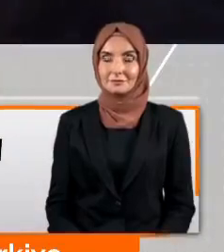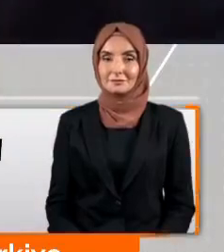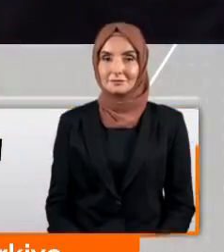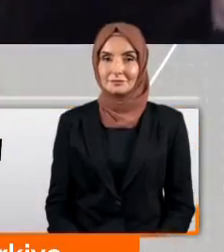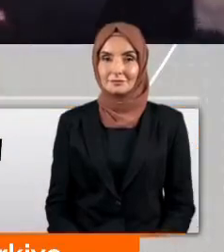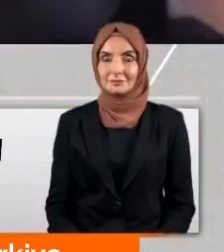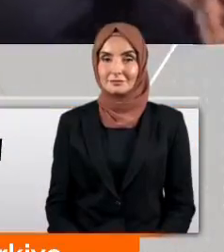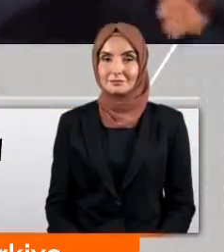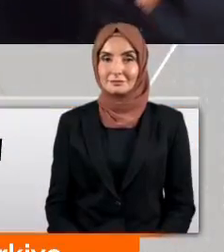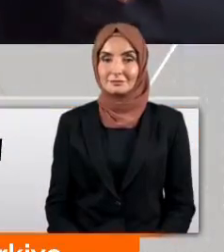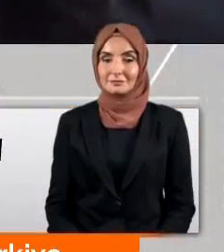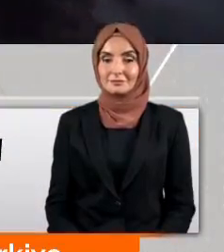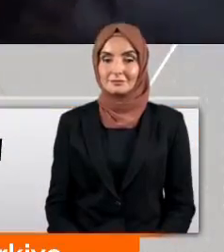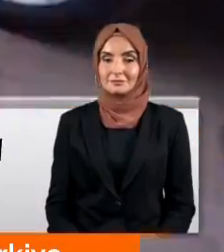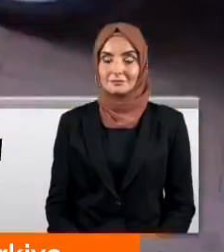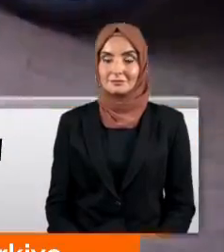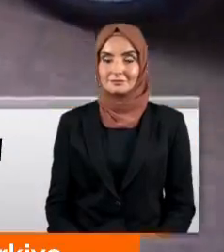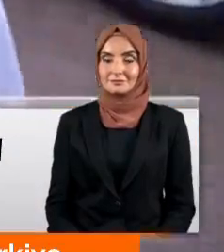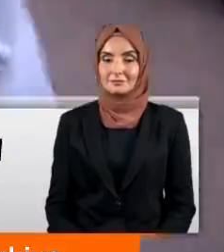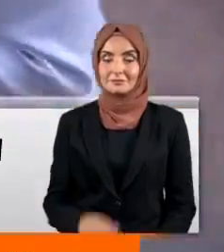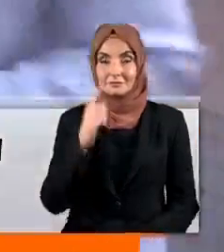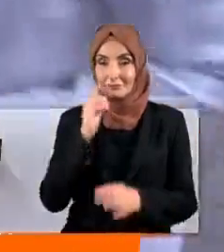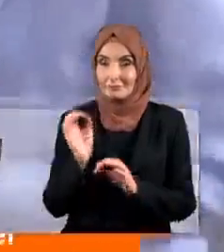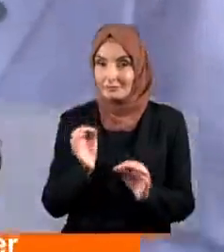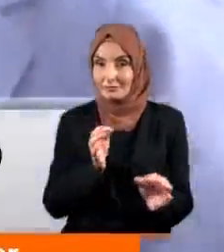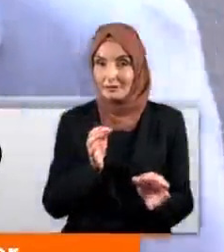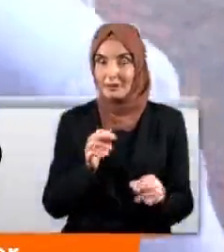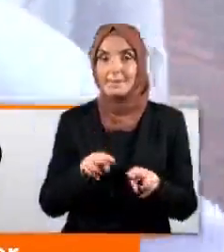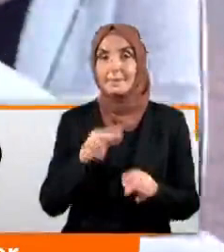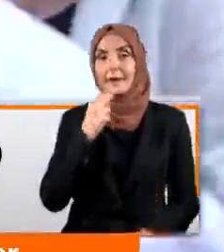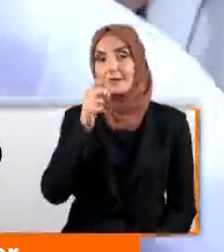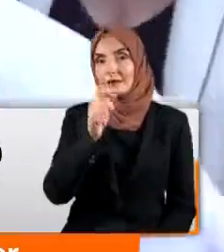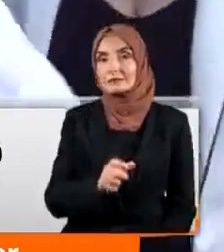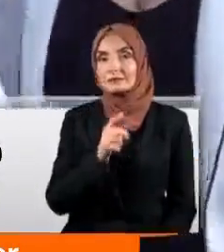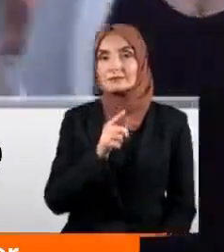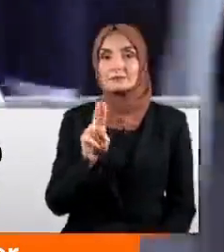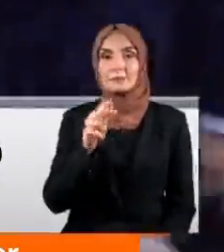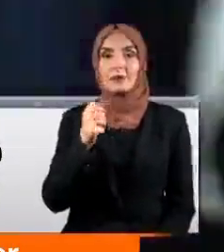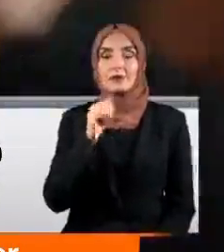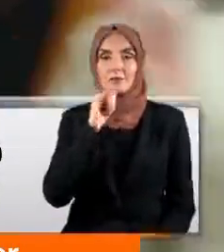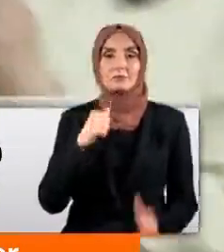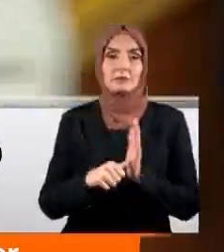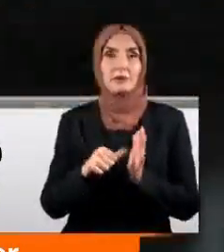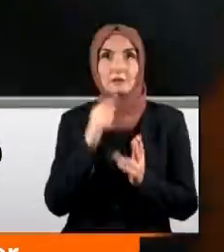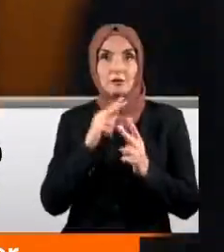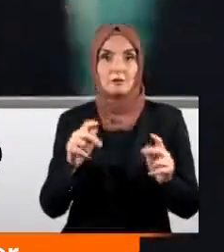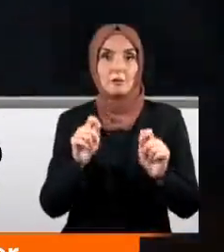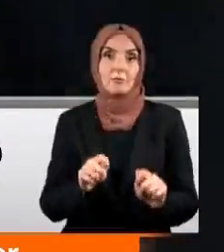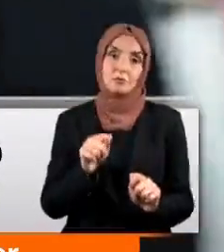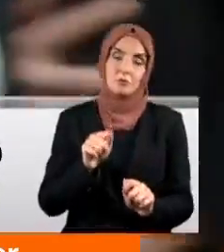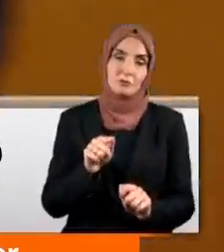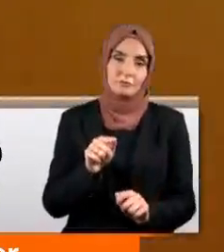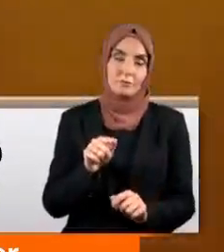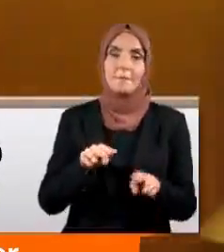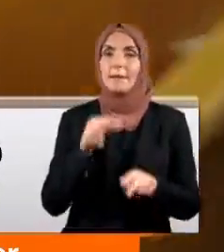seçime girmesinin doğru olabileceğini düşünüyorum. Gözler bir yandan Meral Akşener'in 26 Ağustos'ta yapacağı açıklamada. Akşener'in